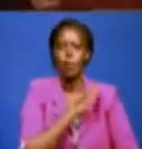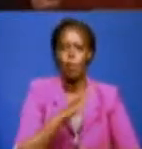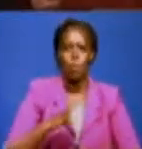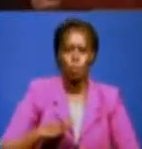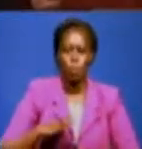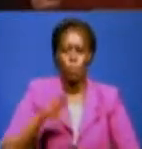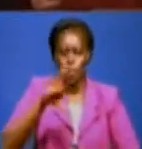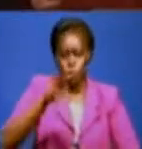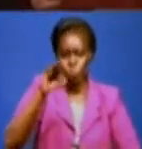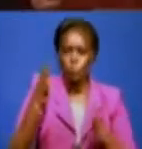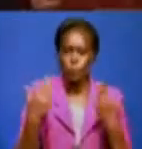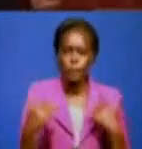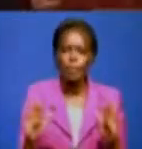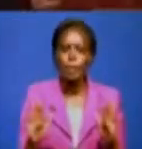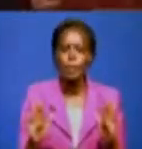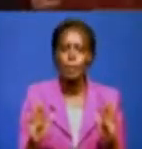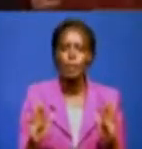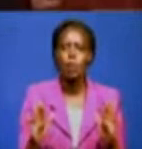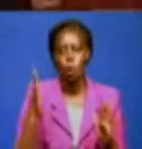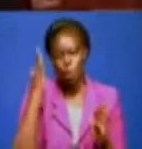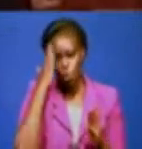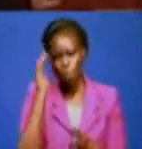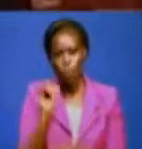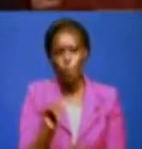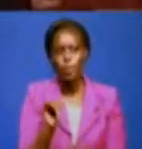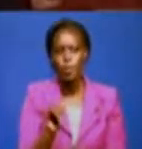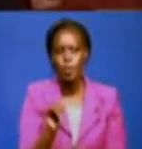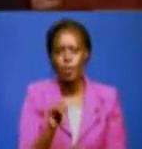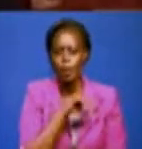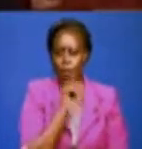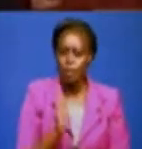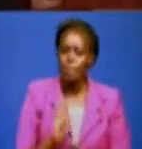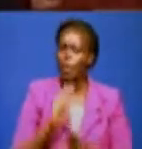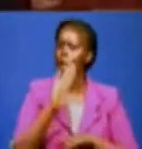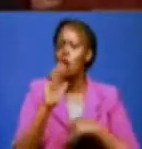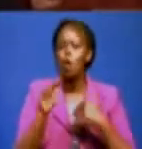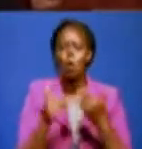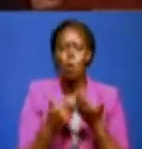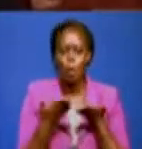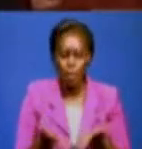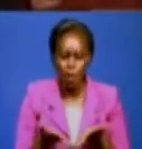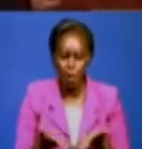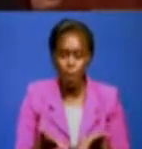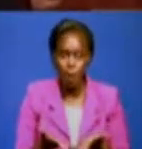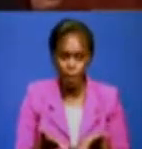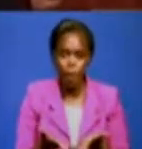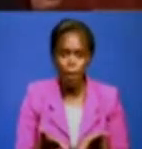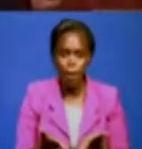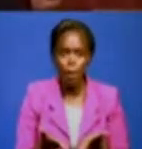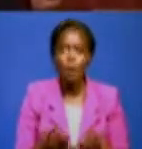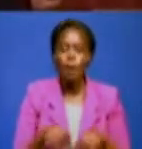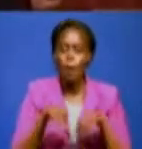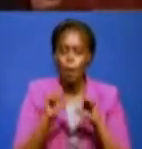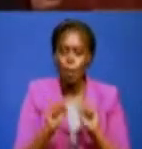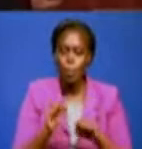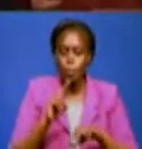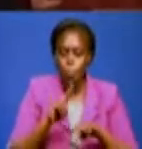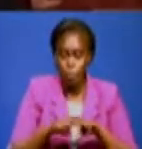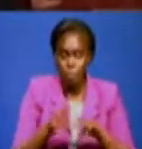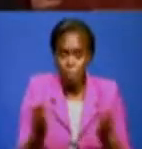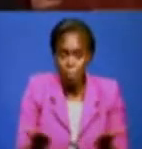tutaichagua. Tunajua ya kwamba masenators wote walioko hapa ndani wanao uwezo wa kuketi katika hii